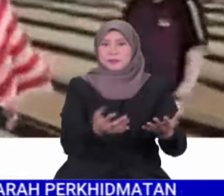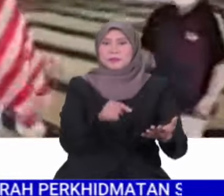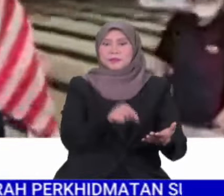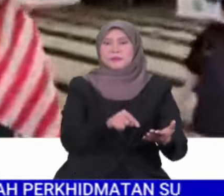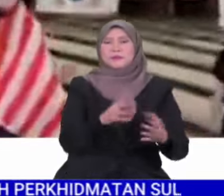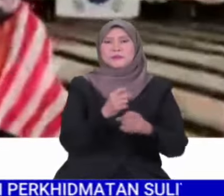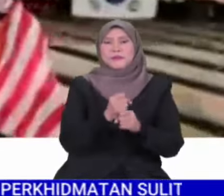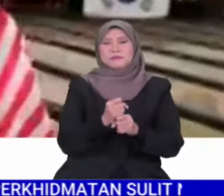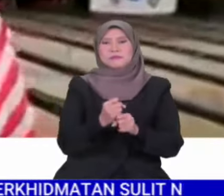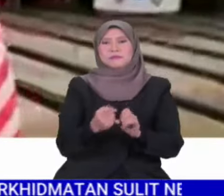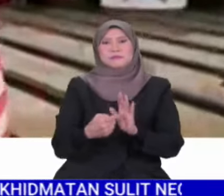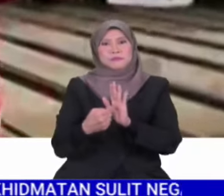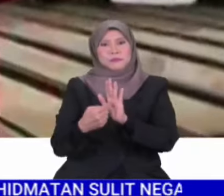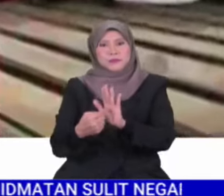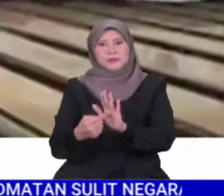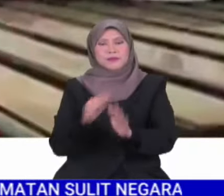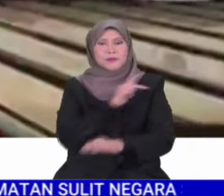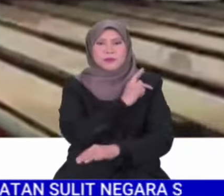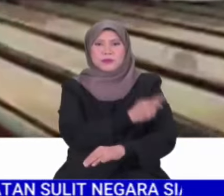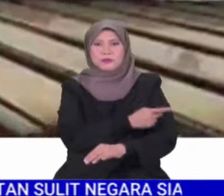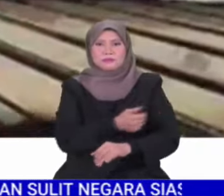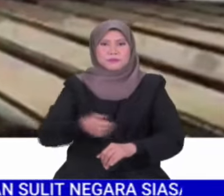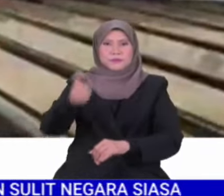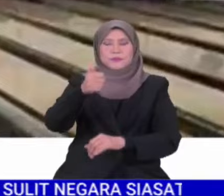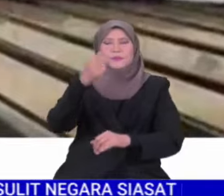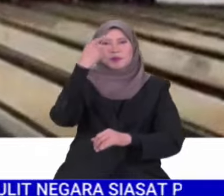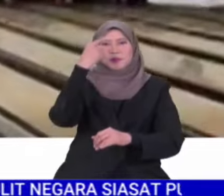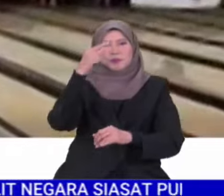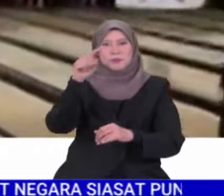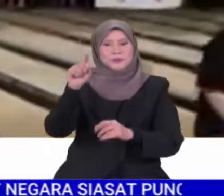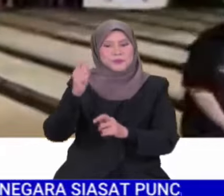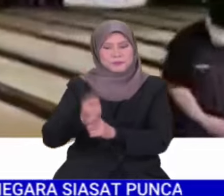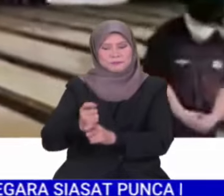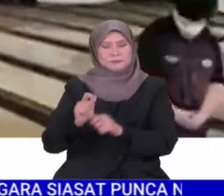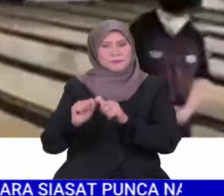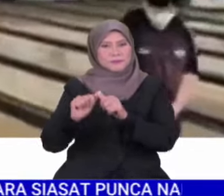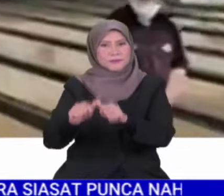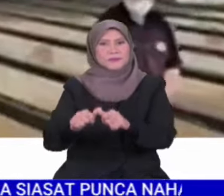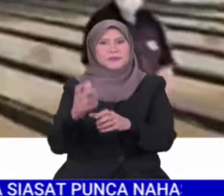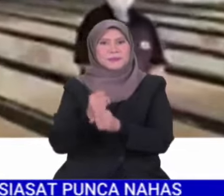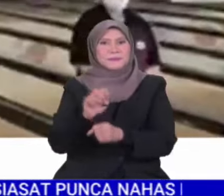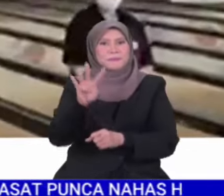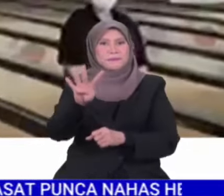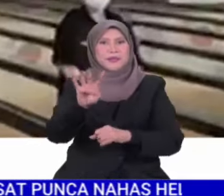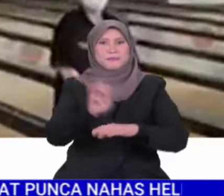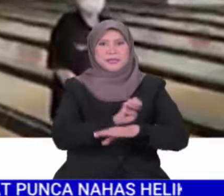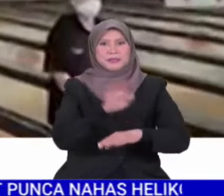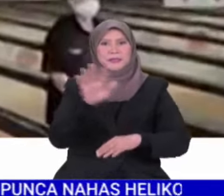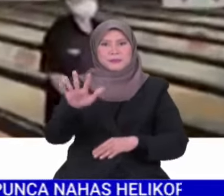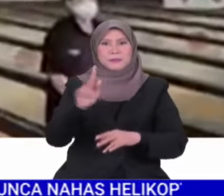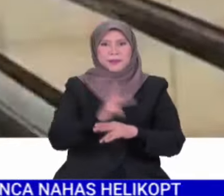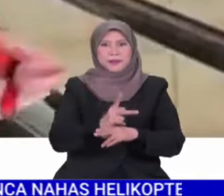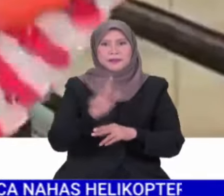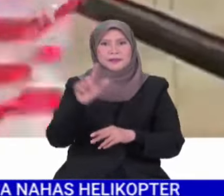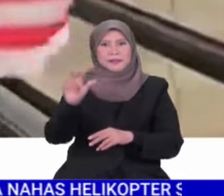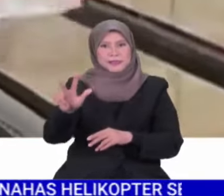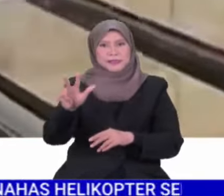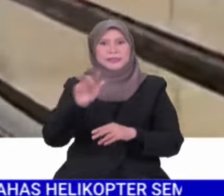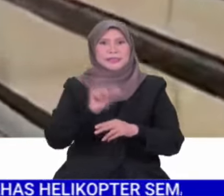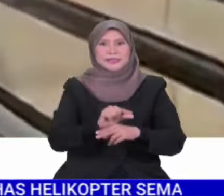memastikan reputasi mereka sebagai kuasa besar sukan itu di rantau ini kekal dengan merangkul 4 emas, 5 perak dan 3